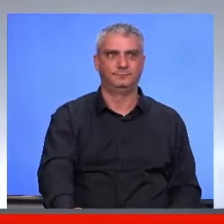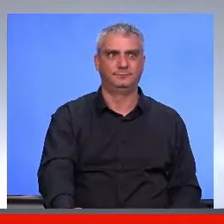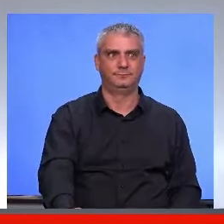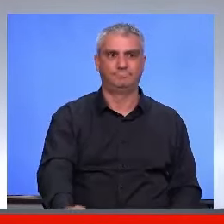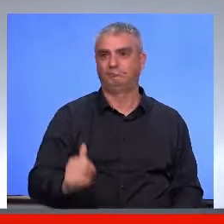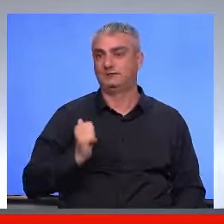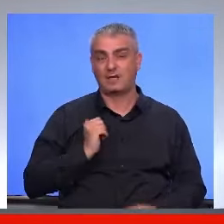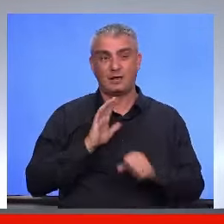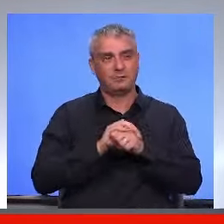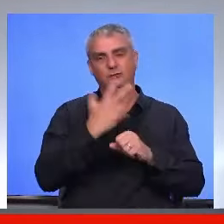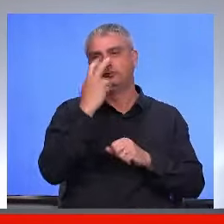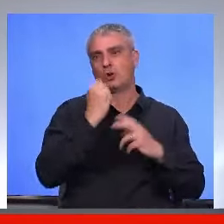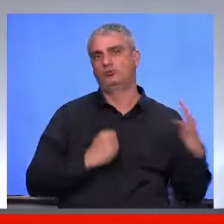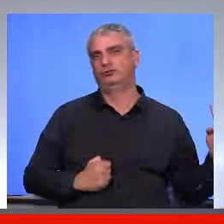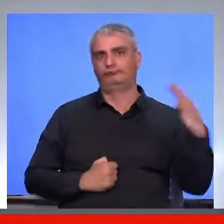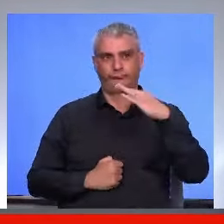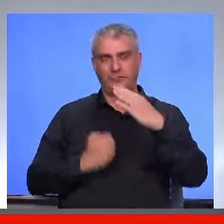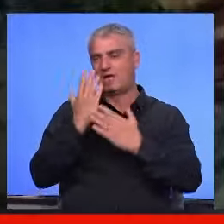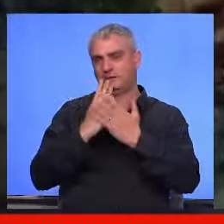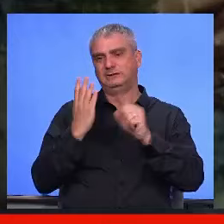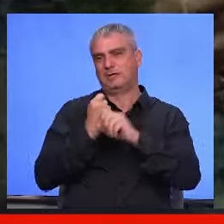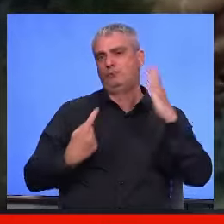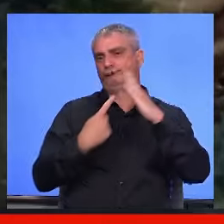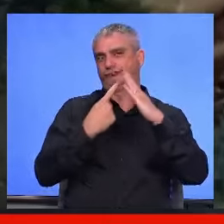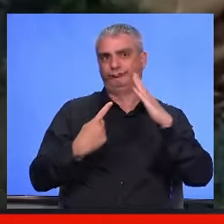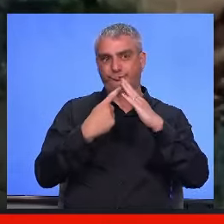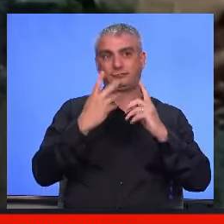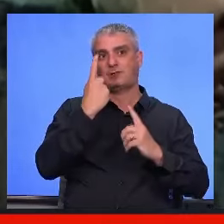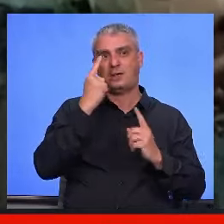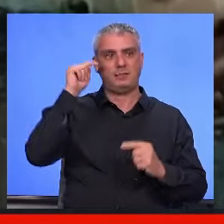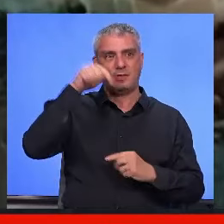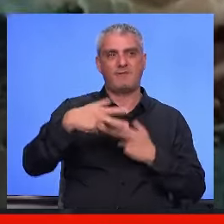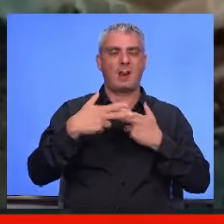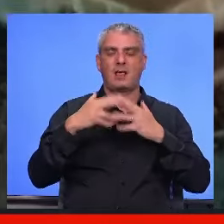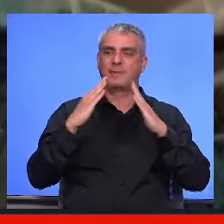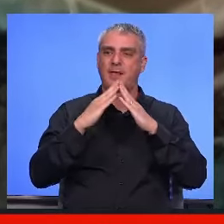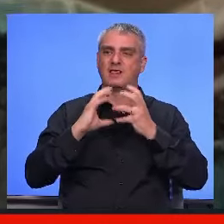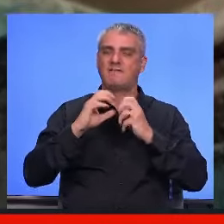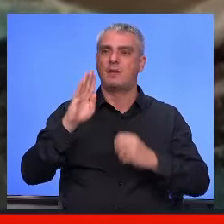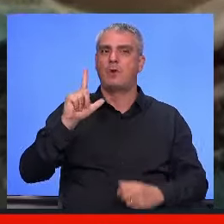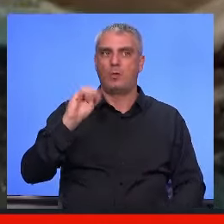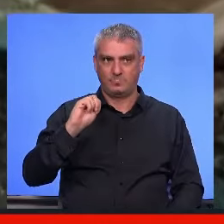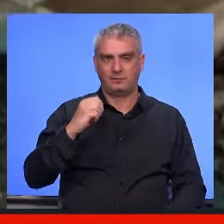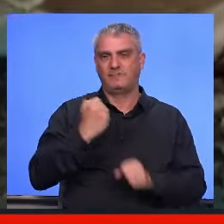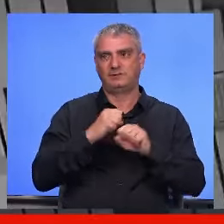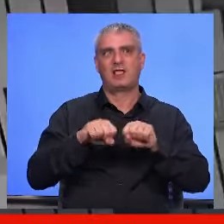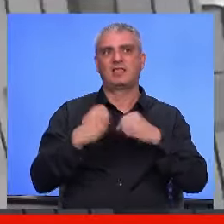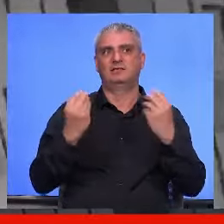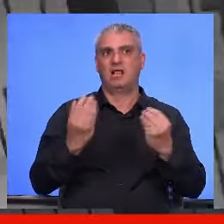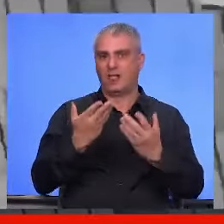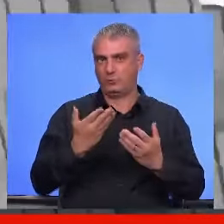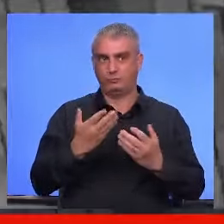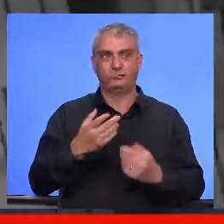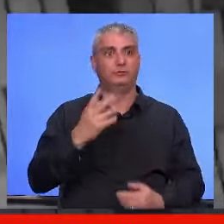בצהל זיהו 30 רקטות, מחציתן יורטו. רקטה אחת נפלה סמוך לבית בכפר בלום וגרמה נזק לרכוש.